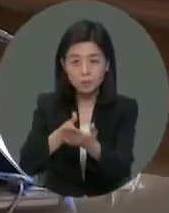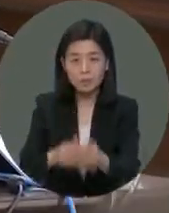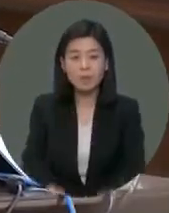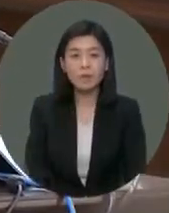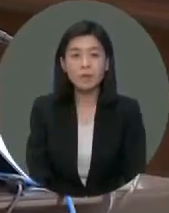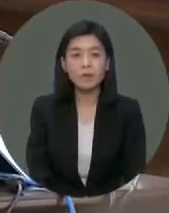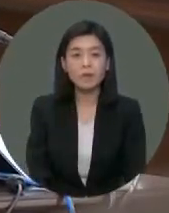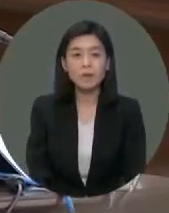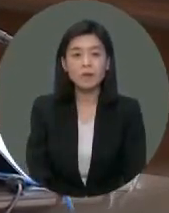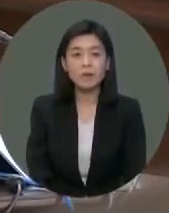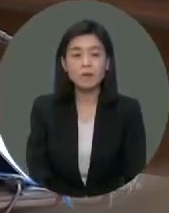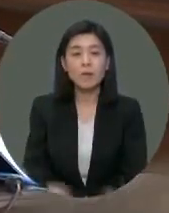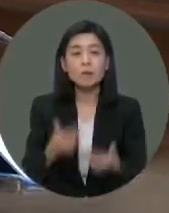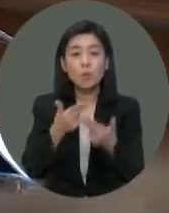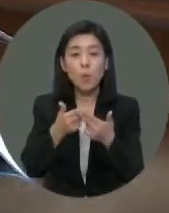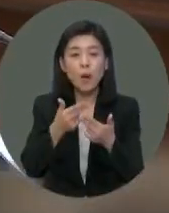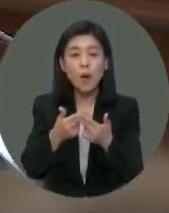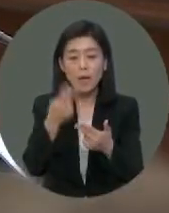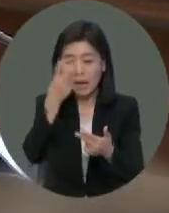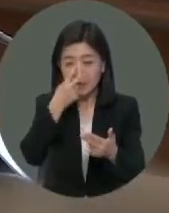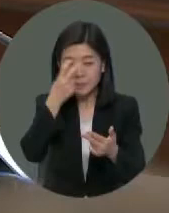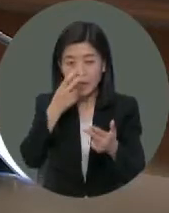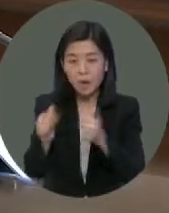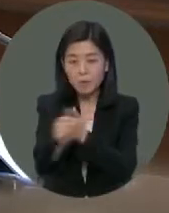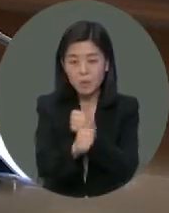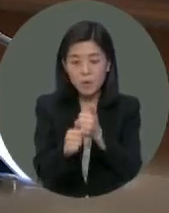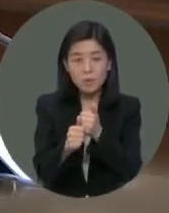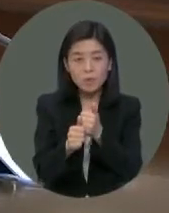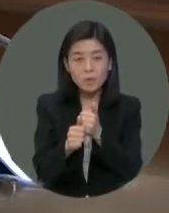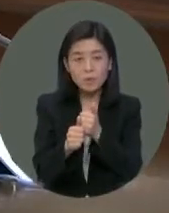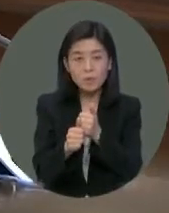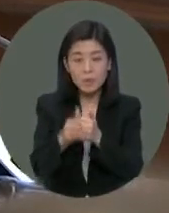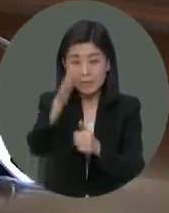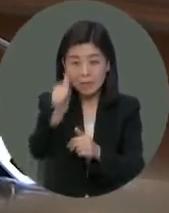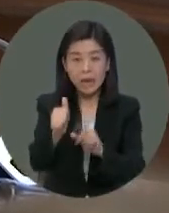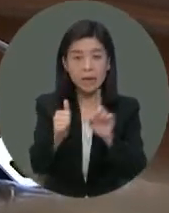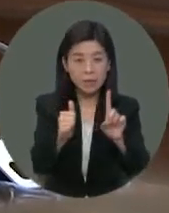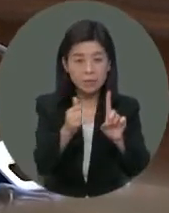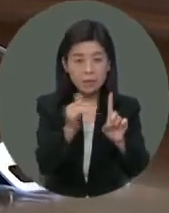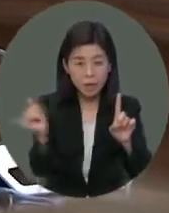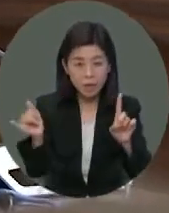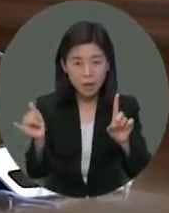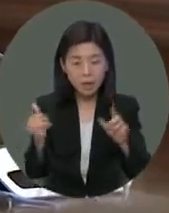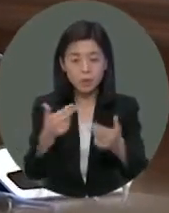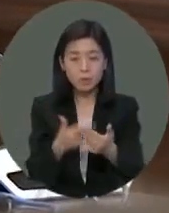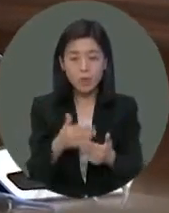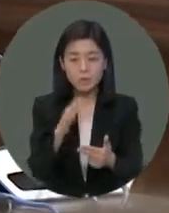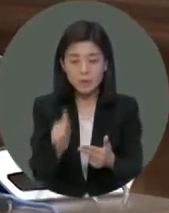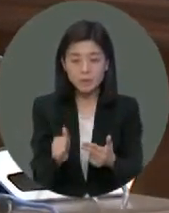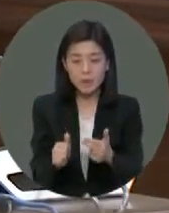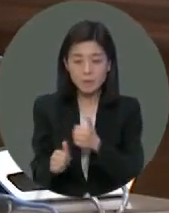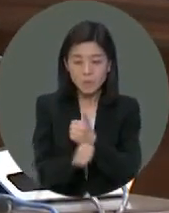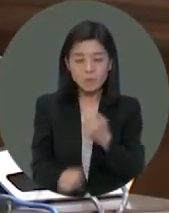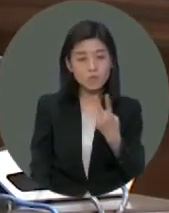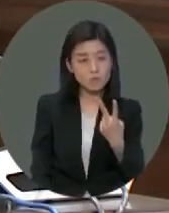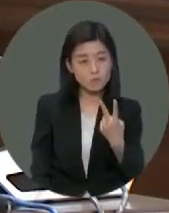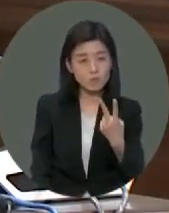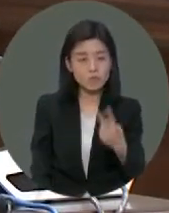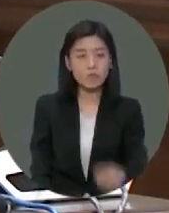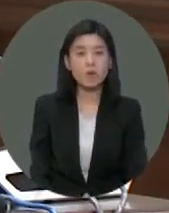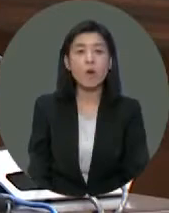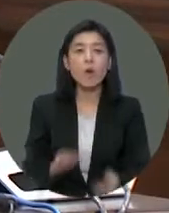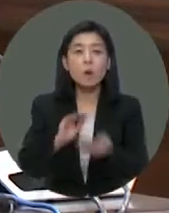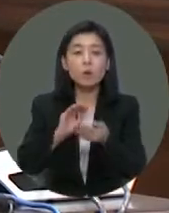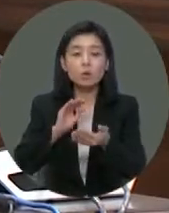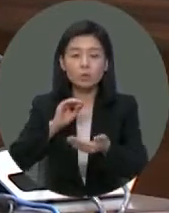시스템을 보면 이제 감사의원장 한 분 또 조합장 의원 두 분 또 농식품부와 감사원 각